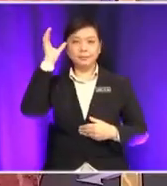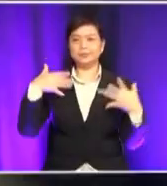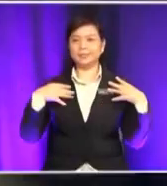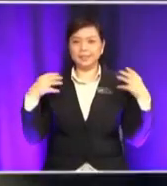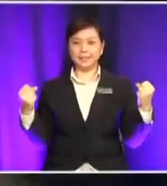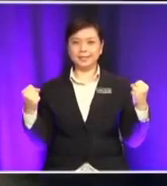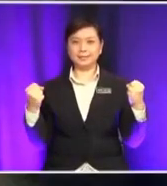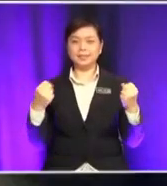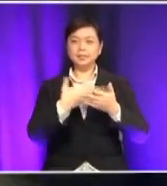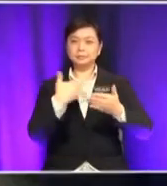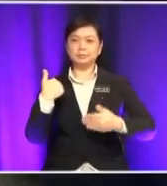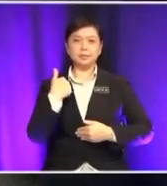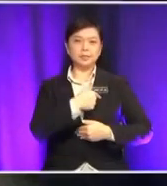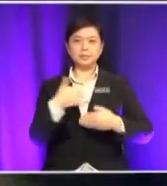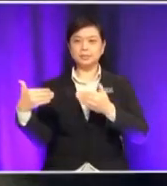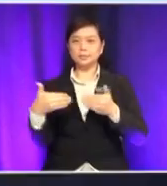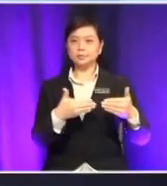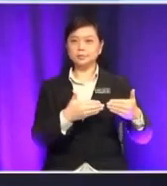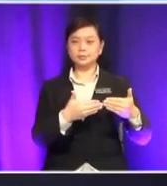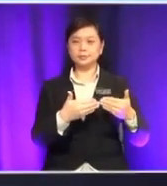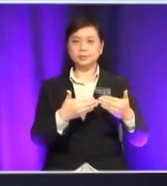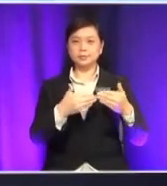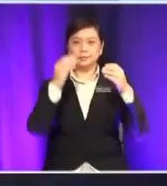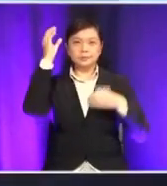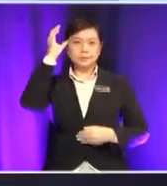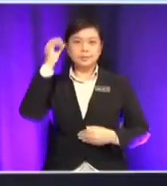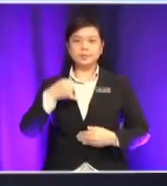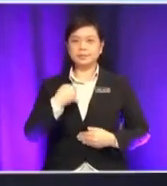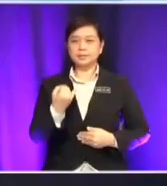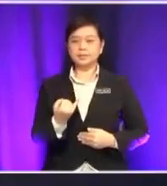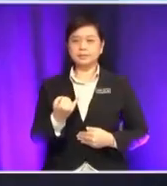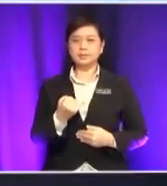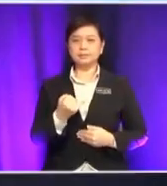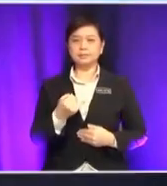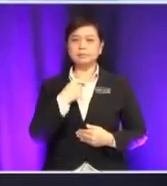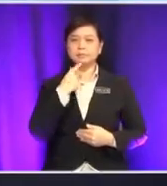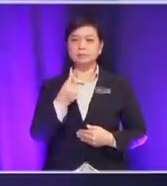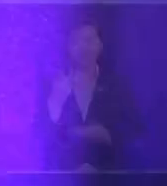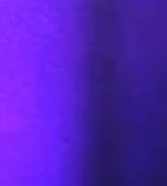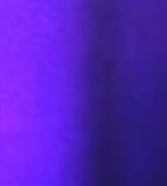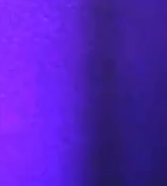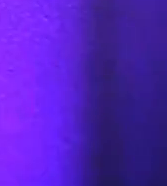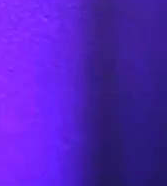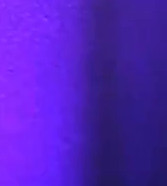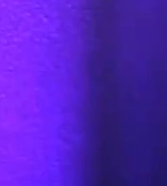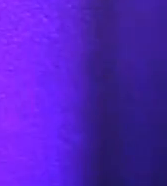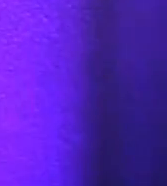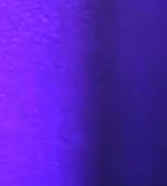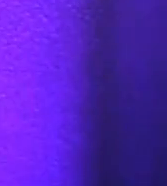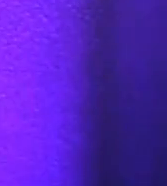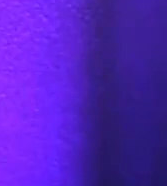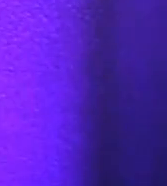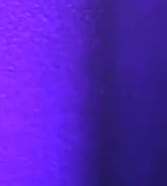sebelum kita terus Kalian saya juga ingin ucapkan selamat datang kepada cek gugulin ah cek gu Lina dari